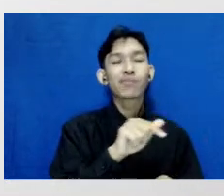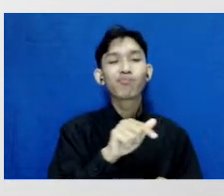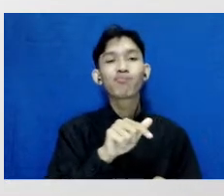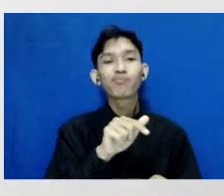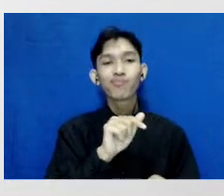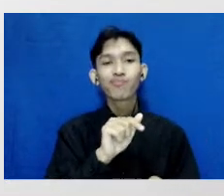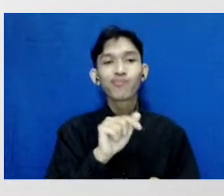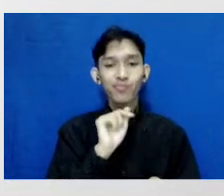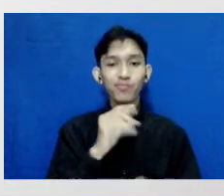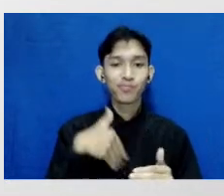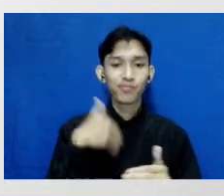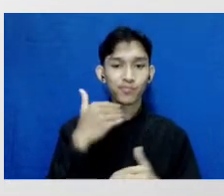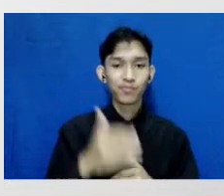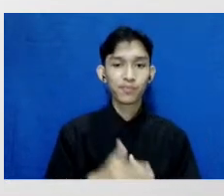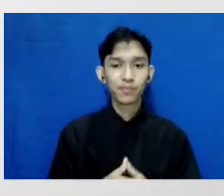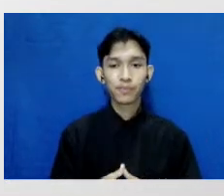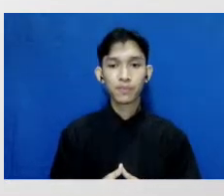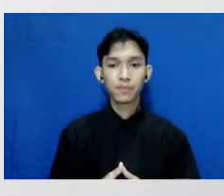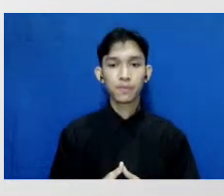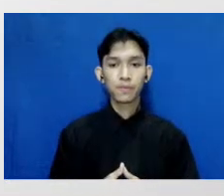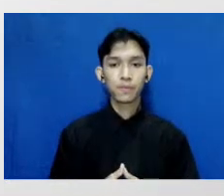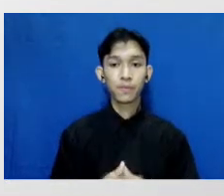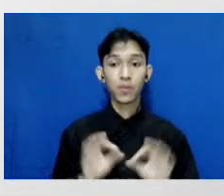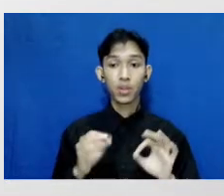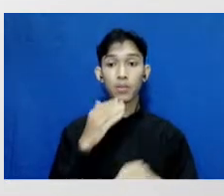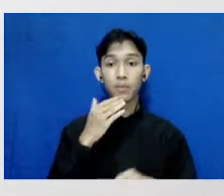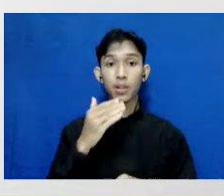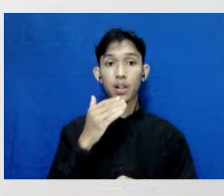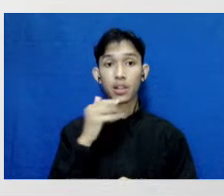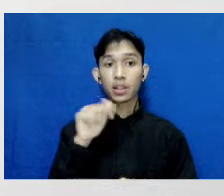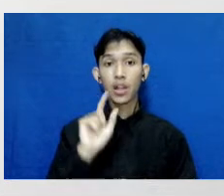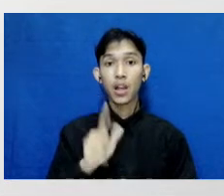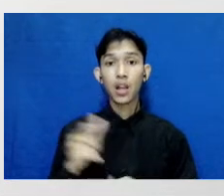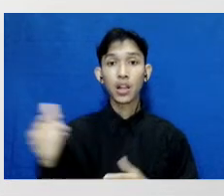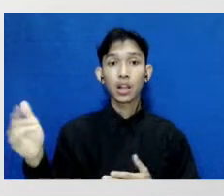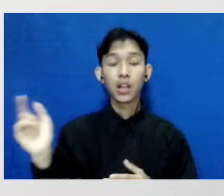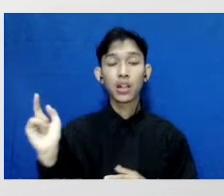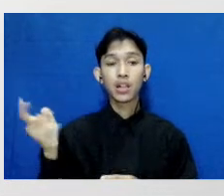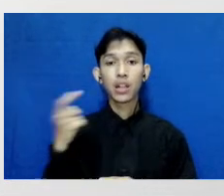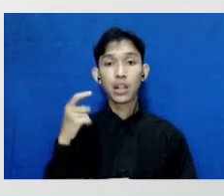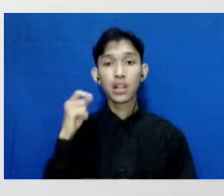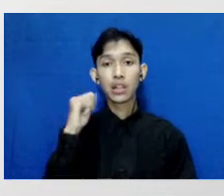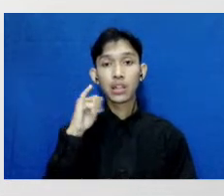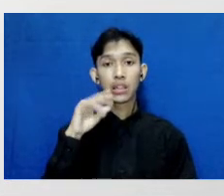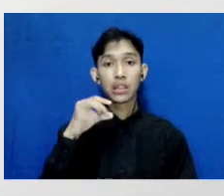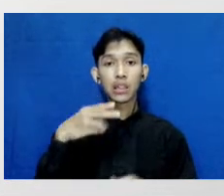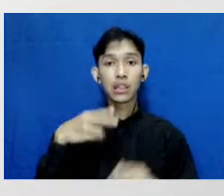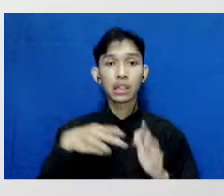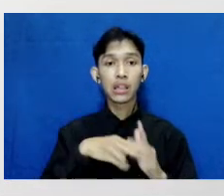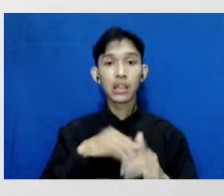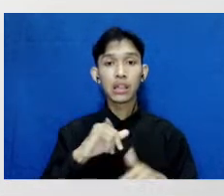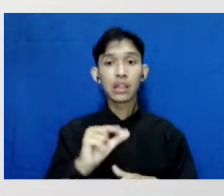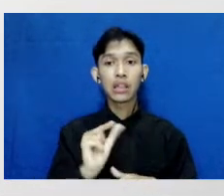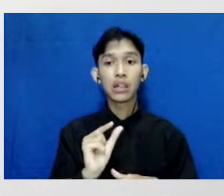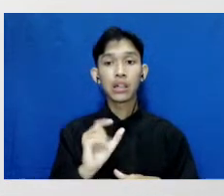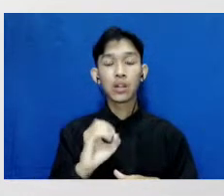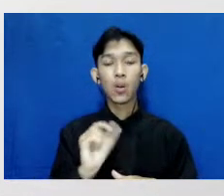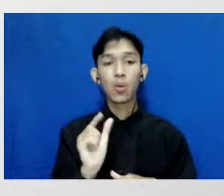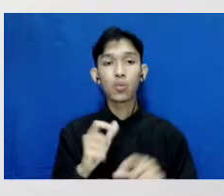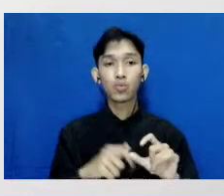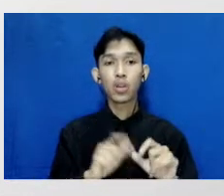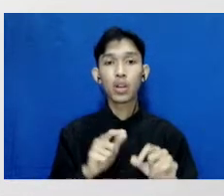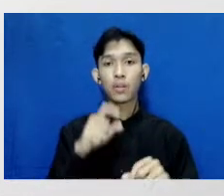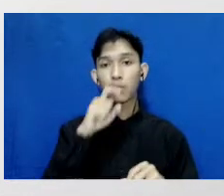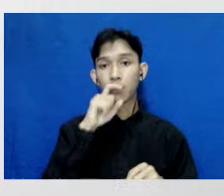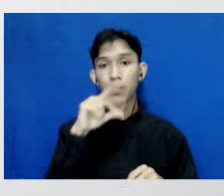Demikian. Terima kasih Ibu Shirley. Ini ada dari Irenius ya, yang bertanya untuk Pak Ruby. Pak Ruby